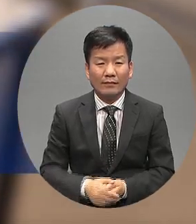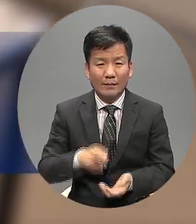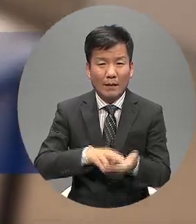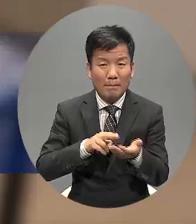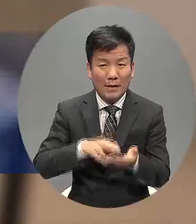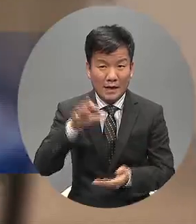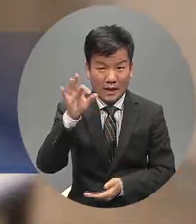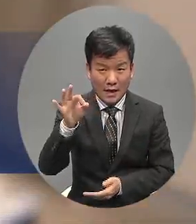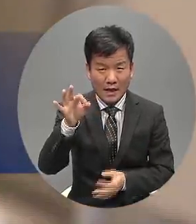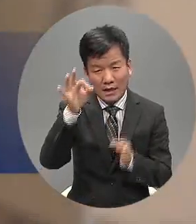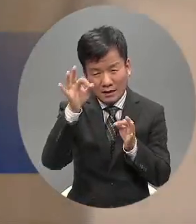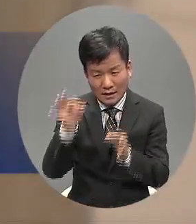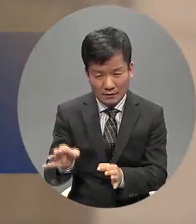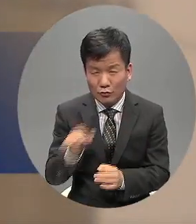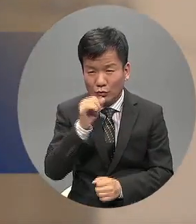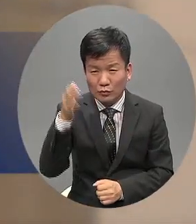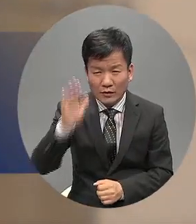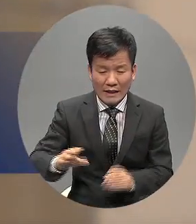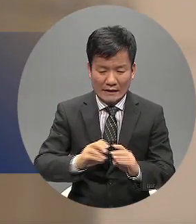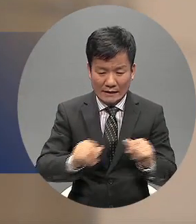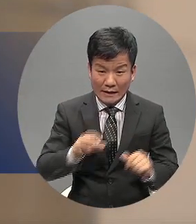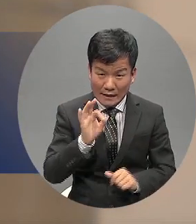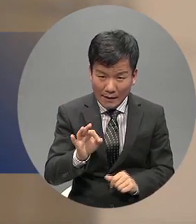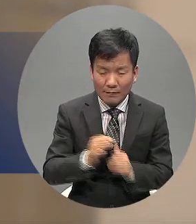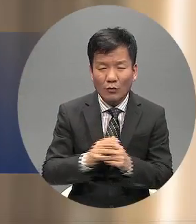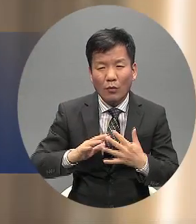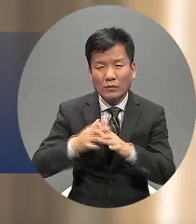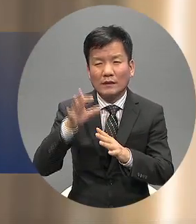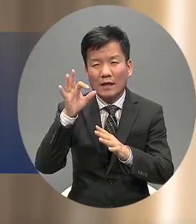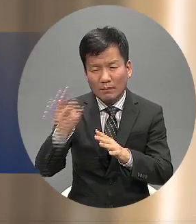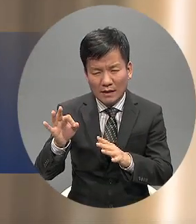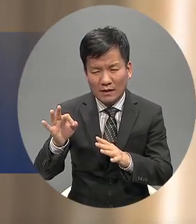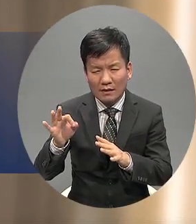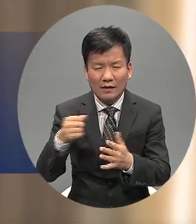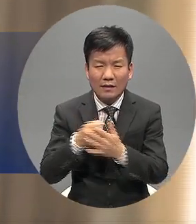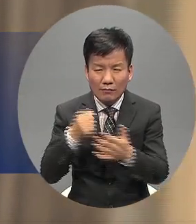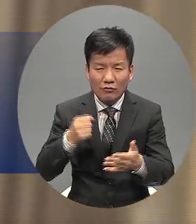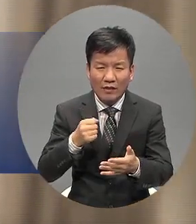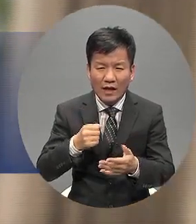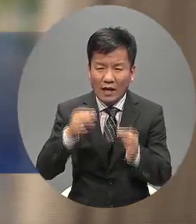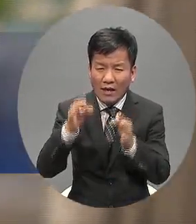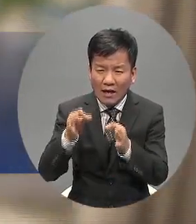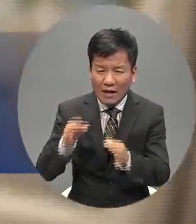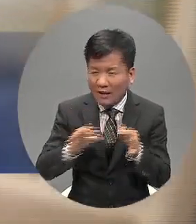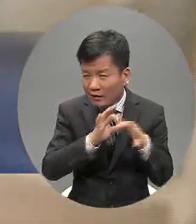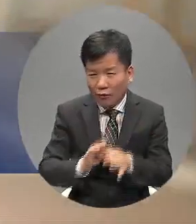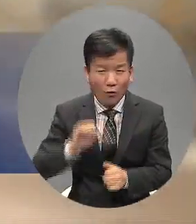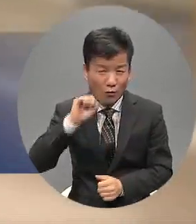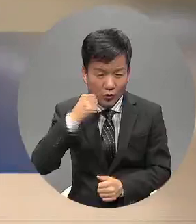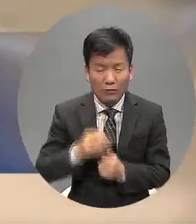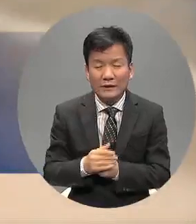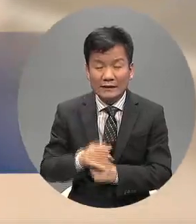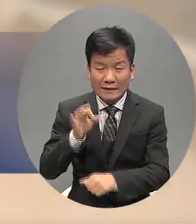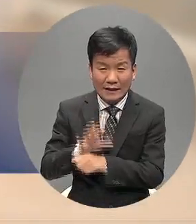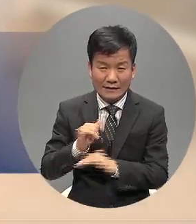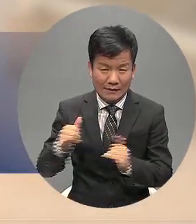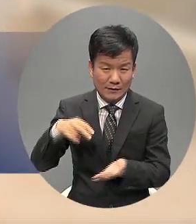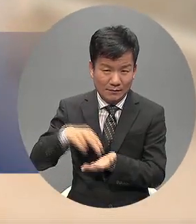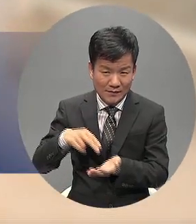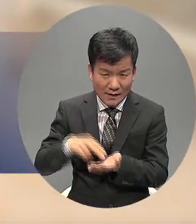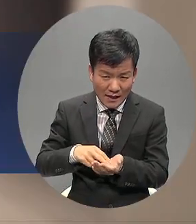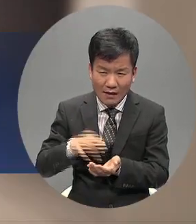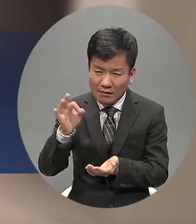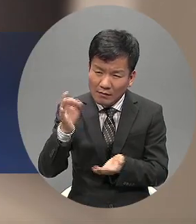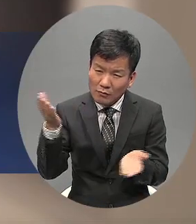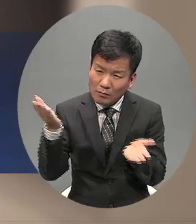낮추는데 집가라든지 공사비라든지 이런 부분에 낮추는데 한계가 있기 때문에 그러니까 수요자들이 생각하는 그 가격